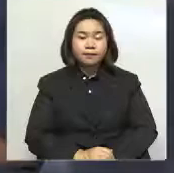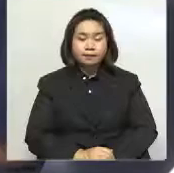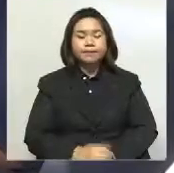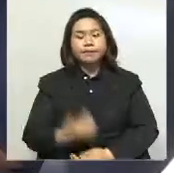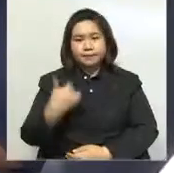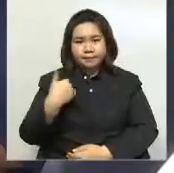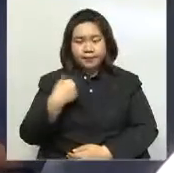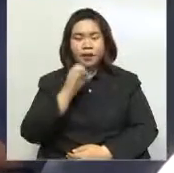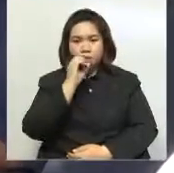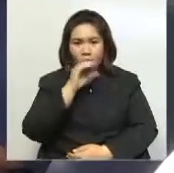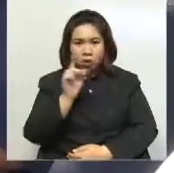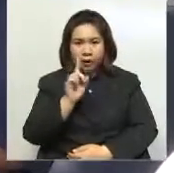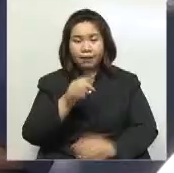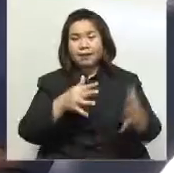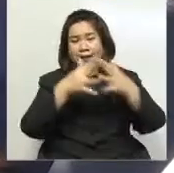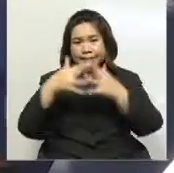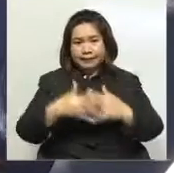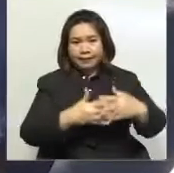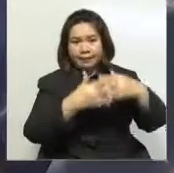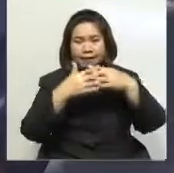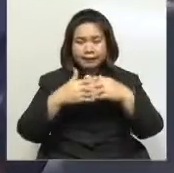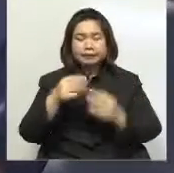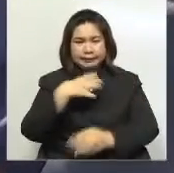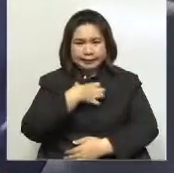นอกจากนี้ยังย้ำด้วยนะคะว่าสหรัฐมีความ